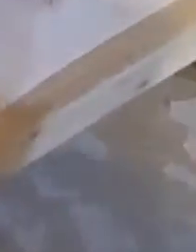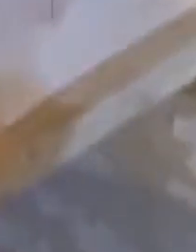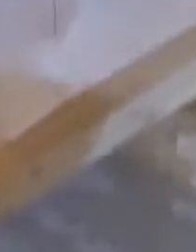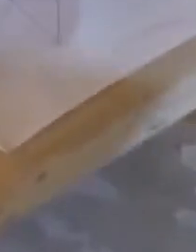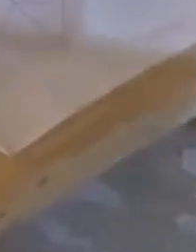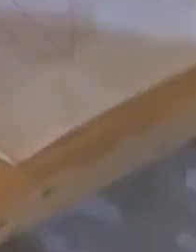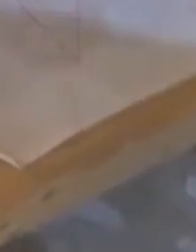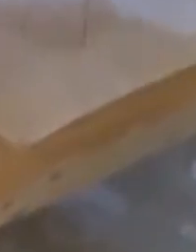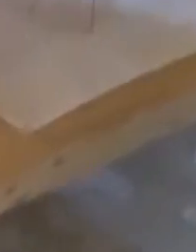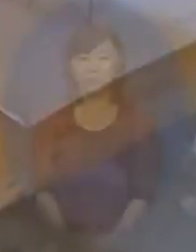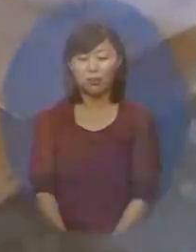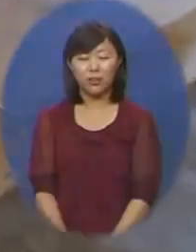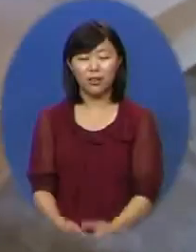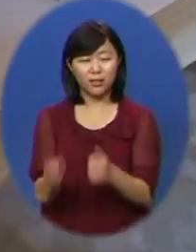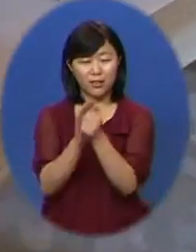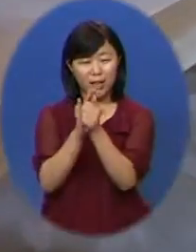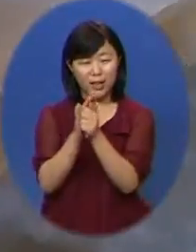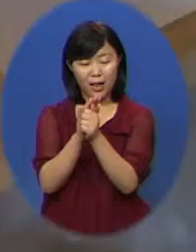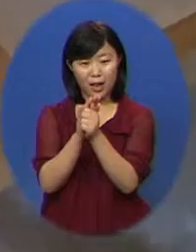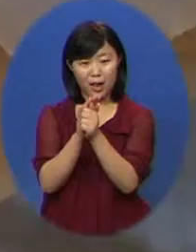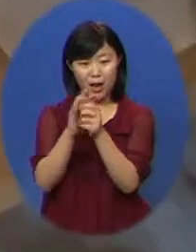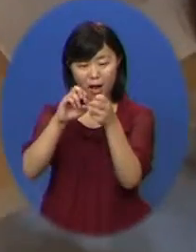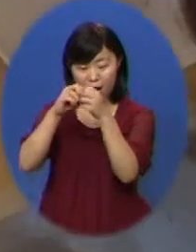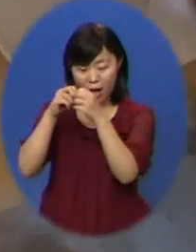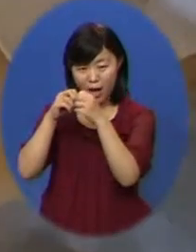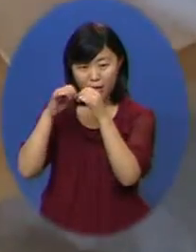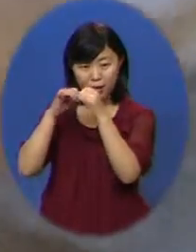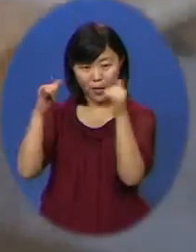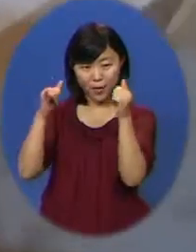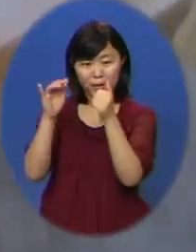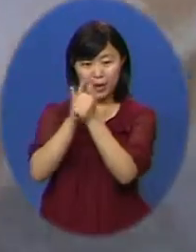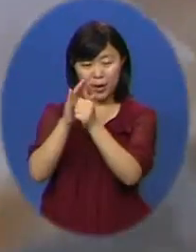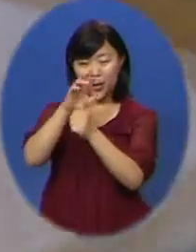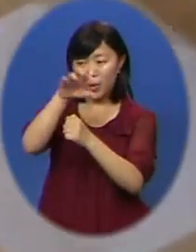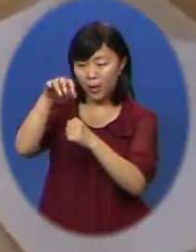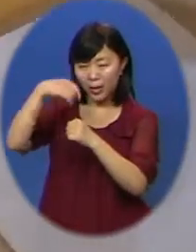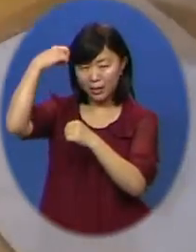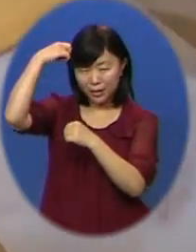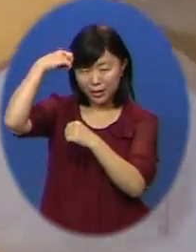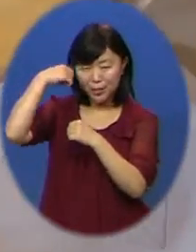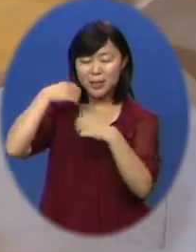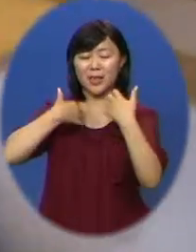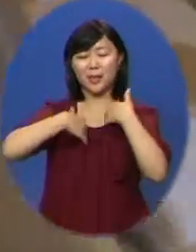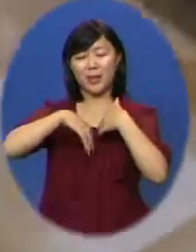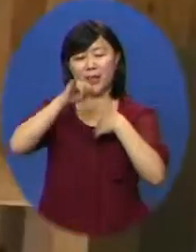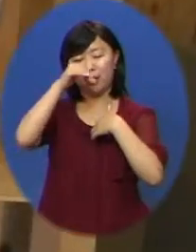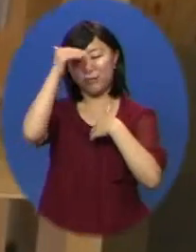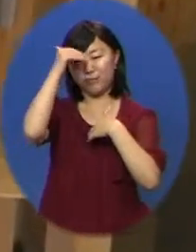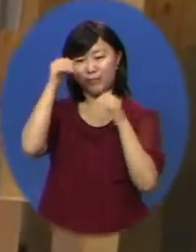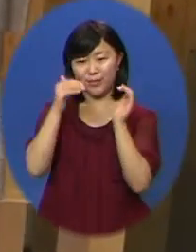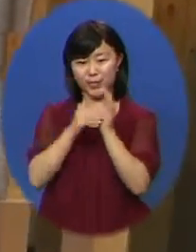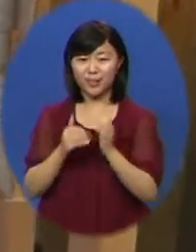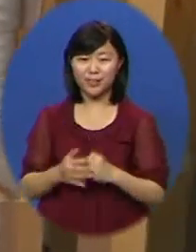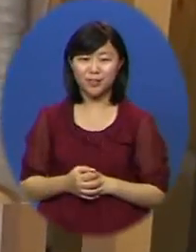대박이다. 친절한 작가님의 설명으로 메이커스 스튜디오 곳곳을 만지며 느끼며 재미있게 구경했다.